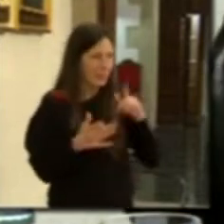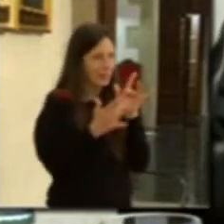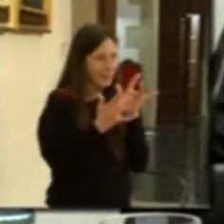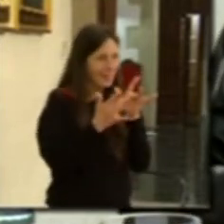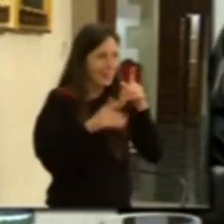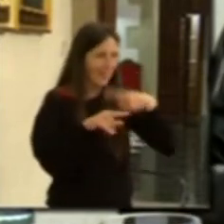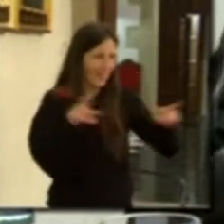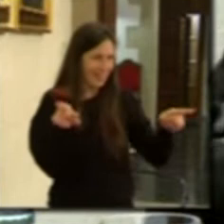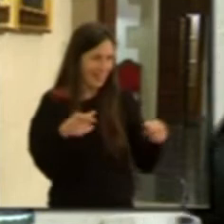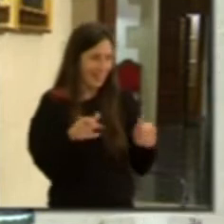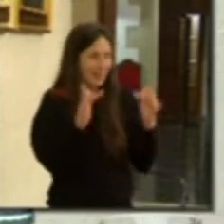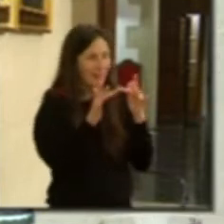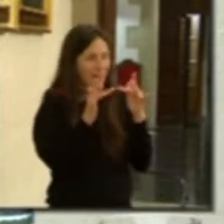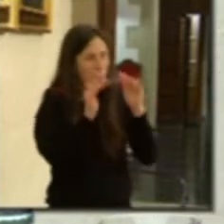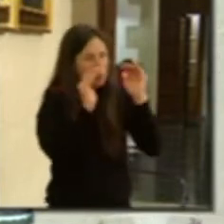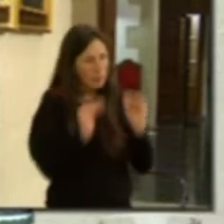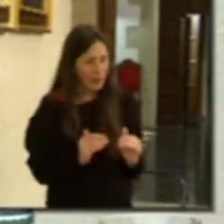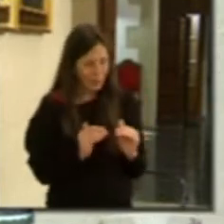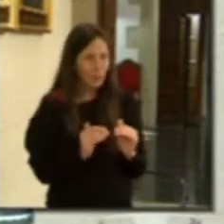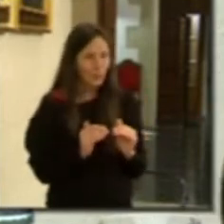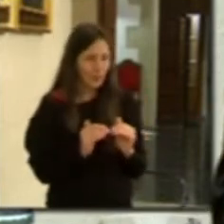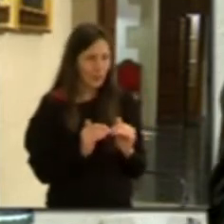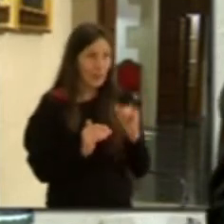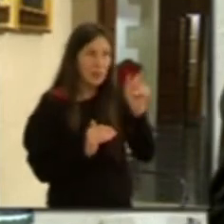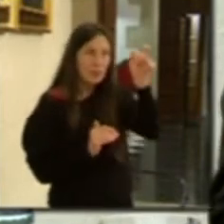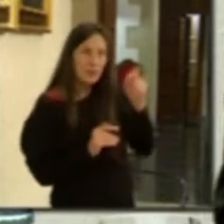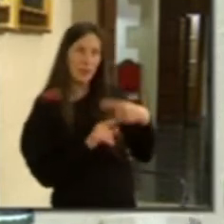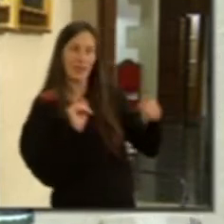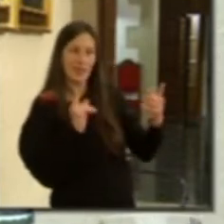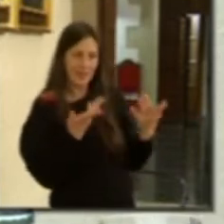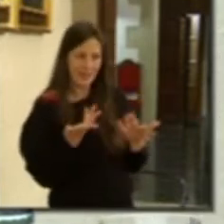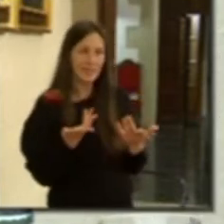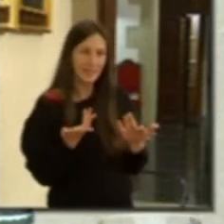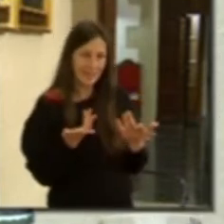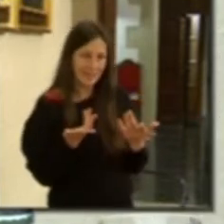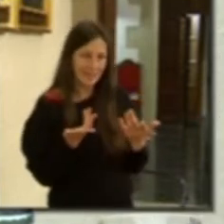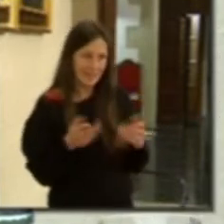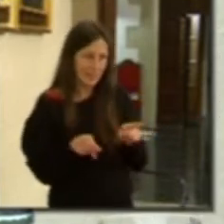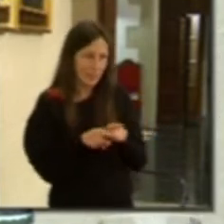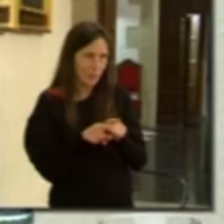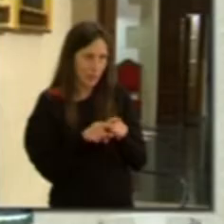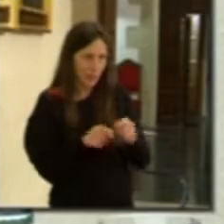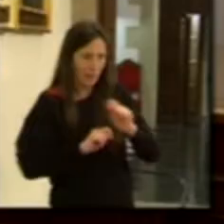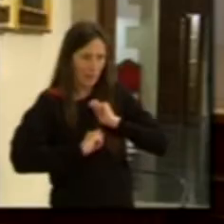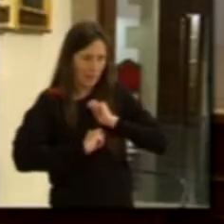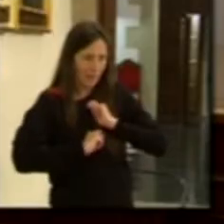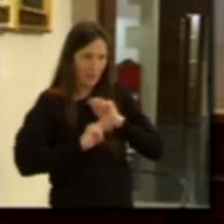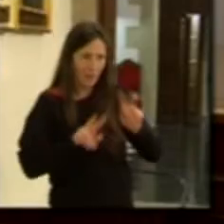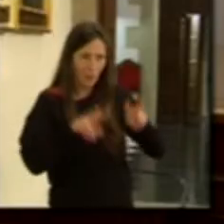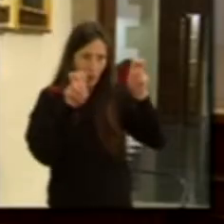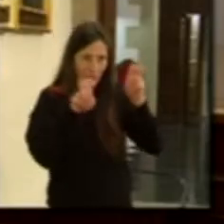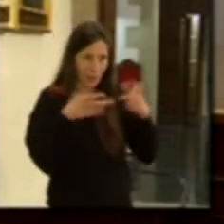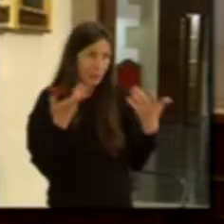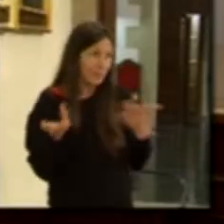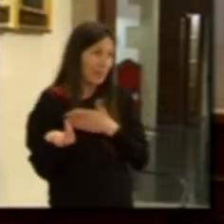diferent intensitat i amb persones diferents. I quan jo us explicava que les ciutats innoven, innoven perquè la gent es